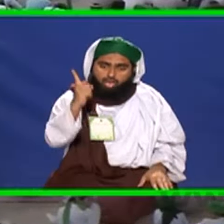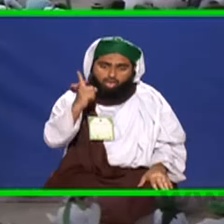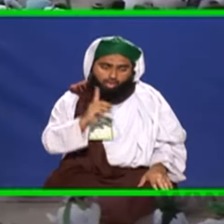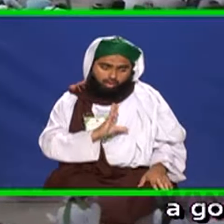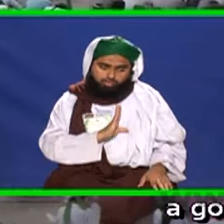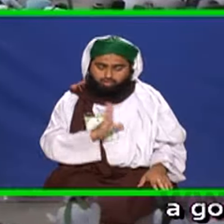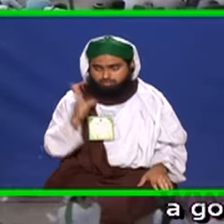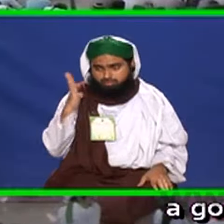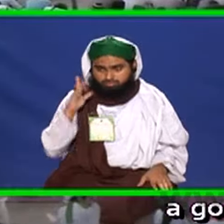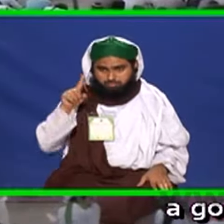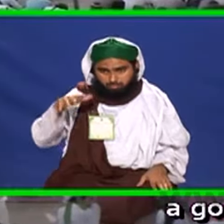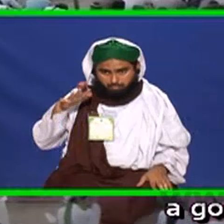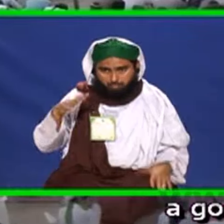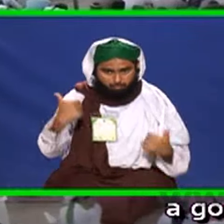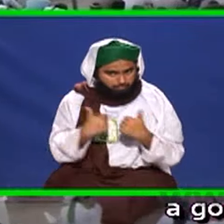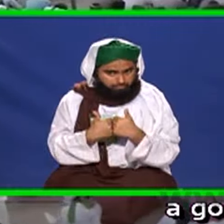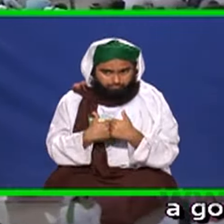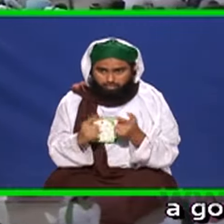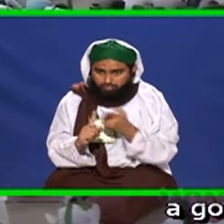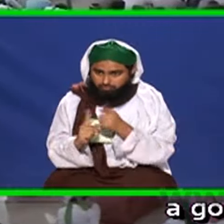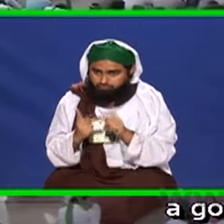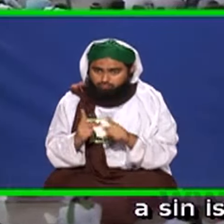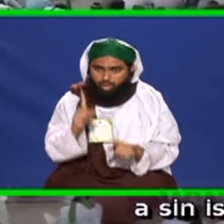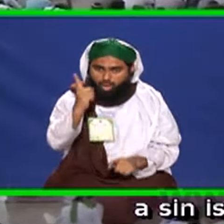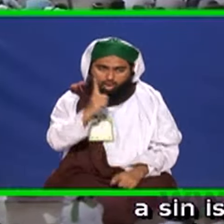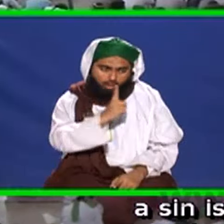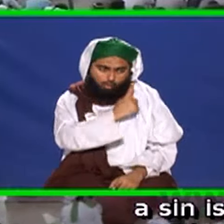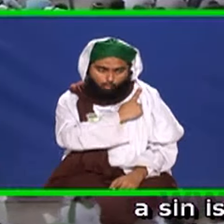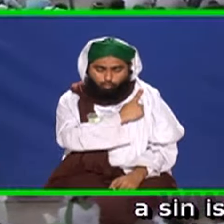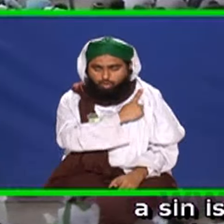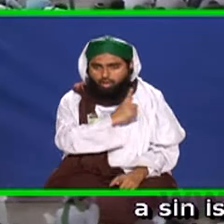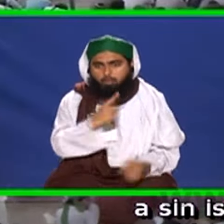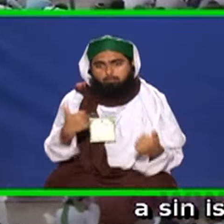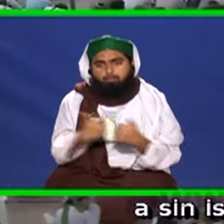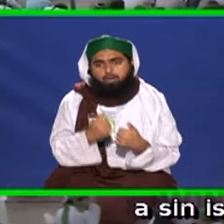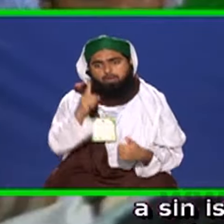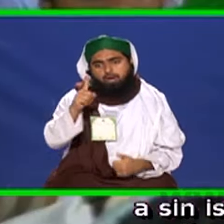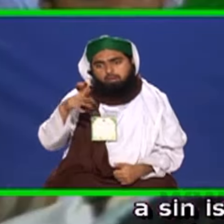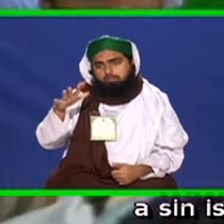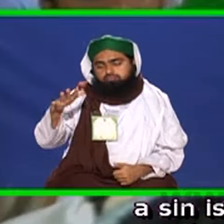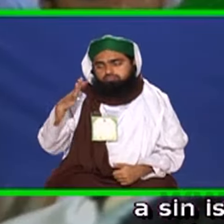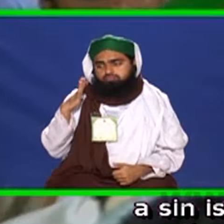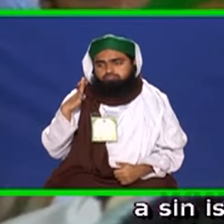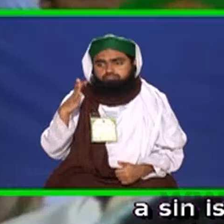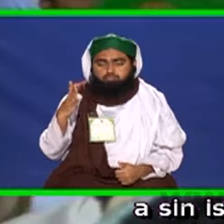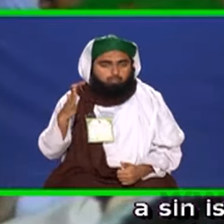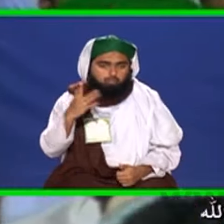یہ ہے کہ ایک نیکی کی لاکھ نیکی تو ہے مگر ایک گناہ کا لاکھ